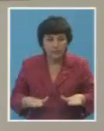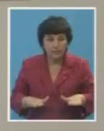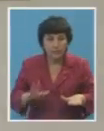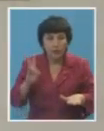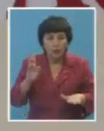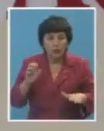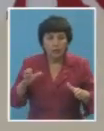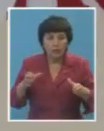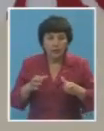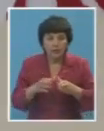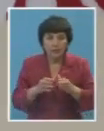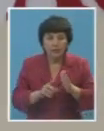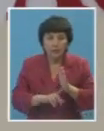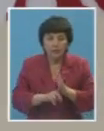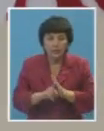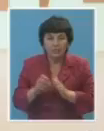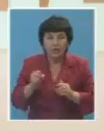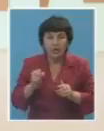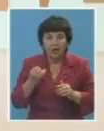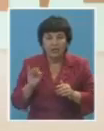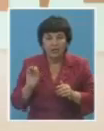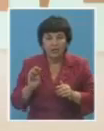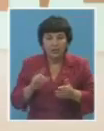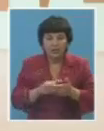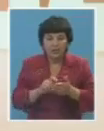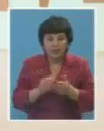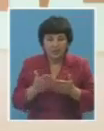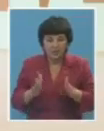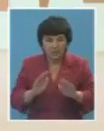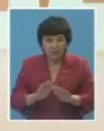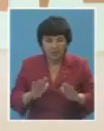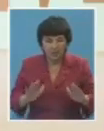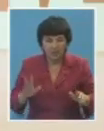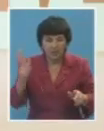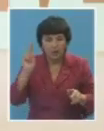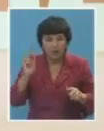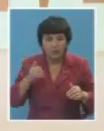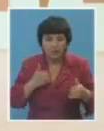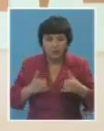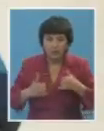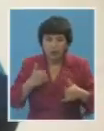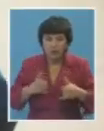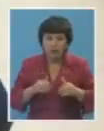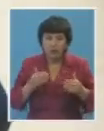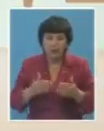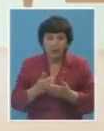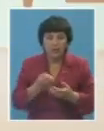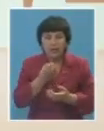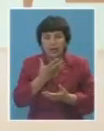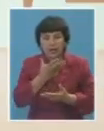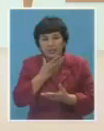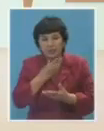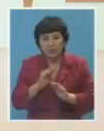партиясының бастамасымен жаңа IT класс ашылды. IT класта жаңағы балалармен жұмыстанатын мұғалімдер дайындықтан өтті. Әдемі,